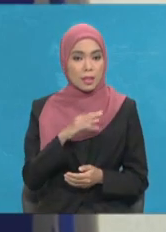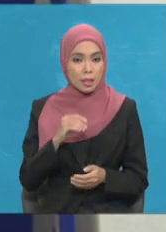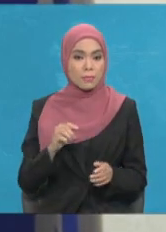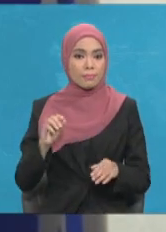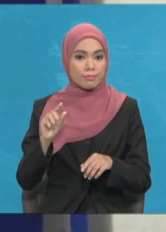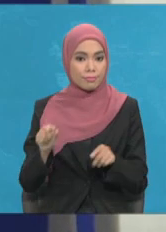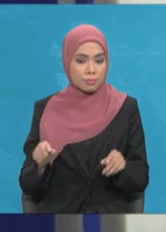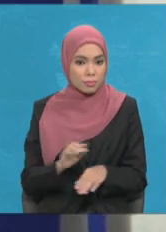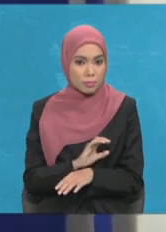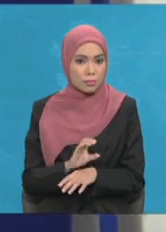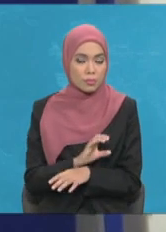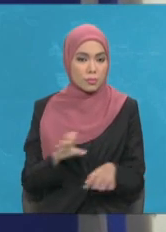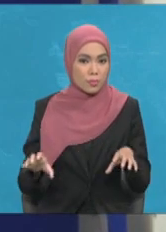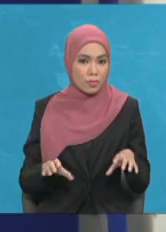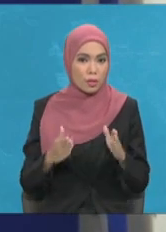bertanggung jawab